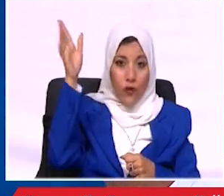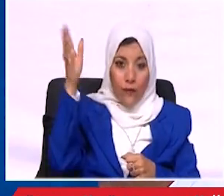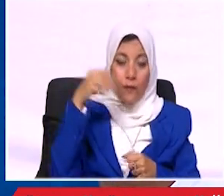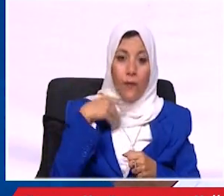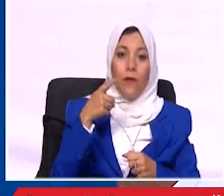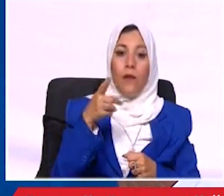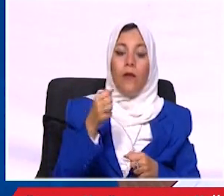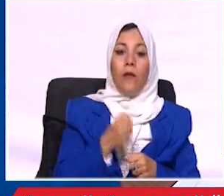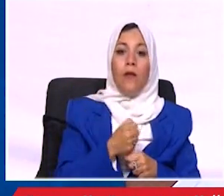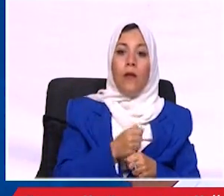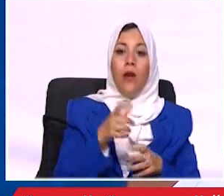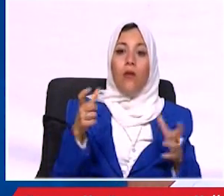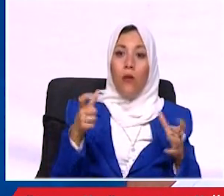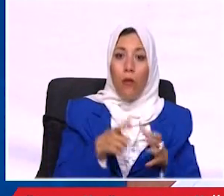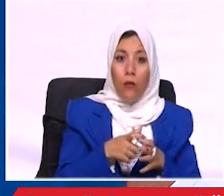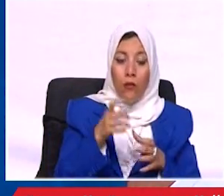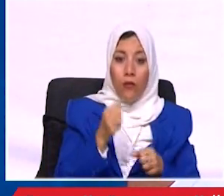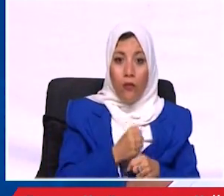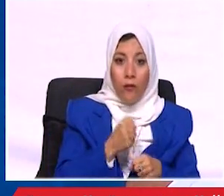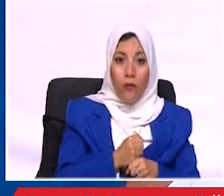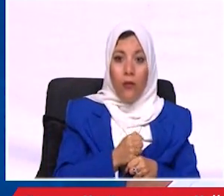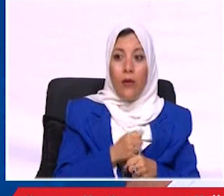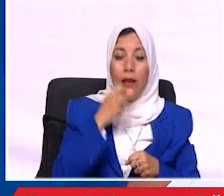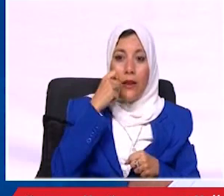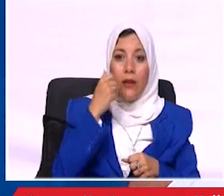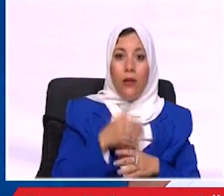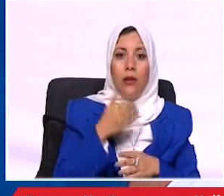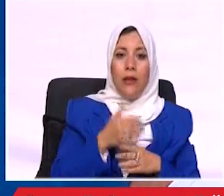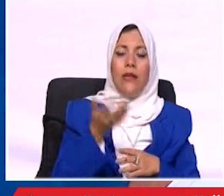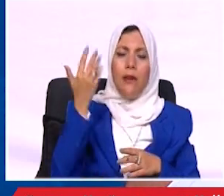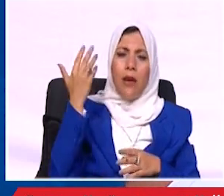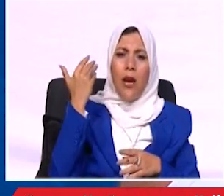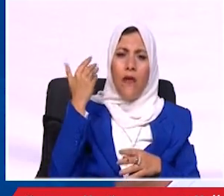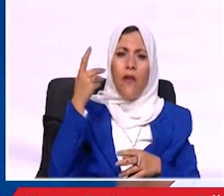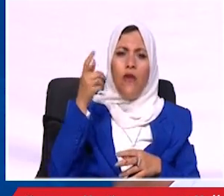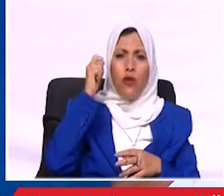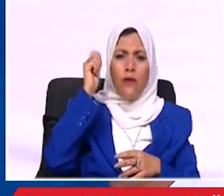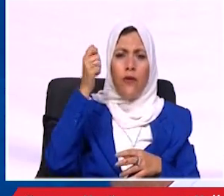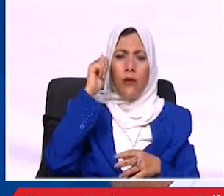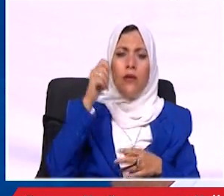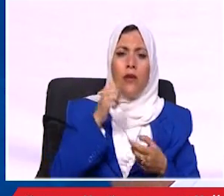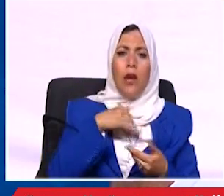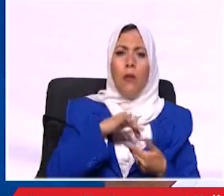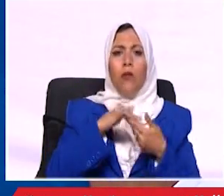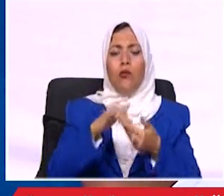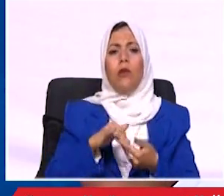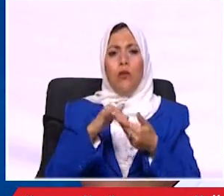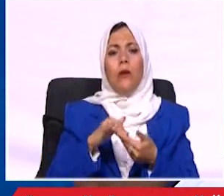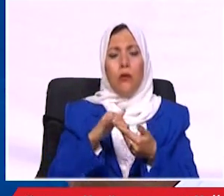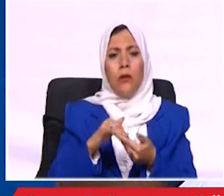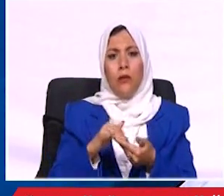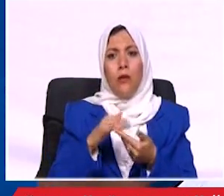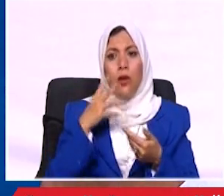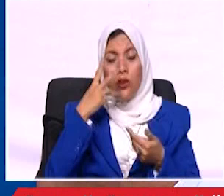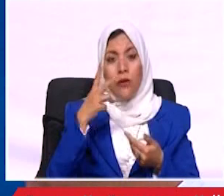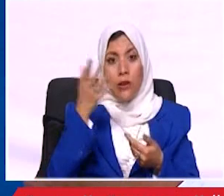وكانوا حاصروا موقع ياسر عرفات ساعتها، فكان اتحمس جدا ان هو يعمل الفيلم ده، وكان شايفني